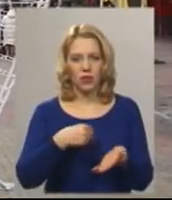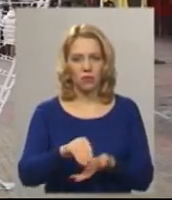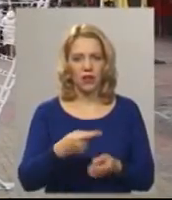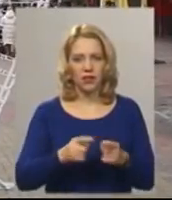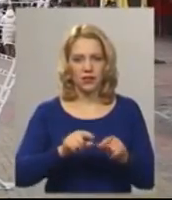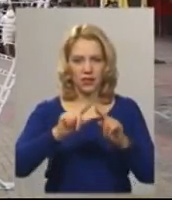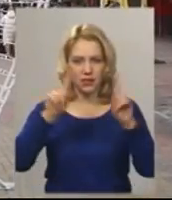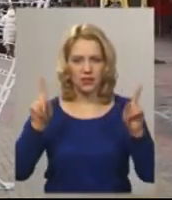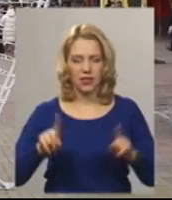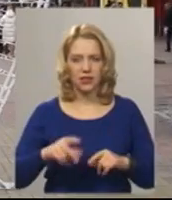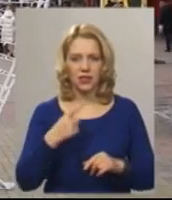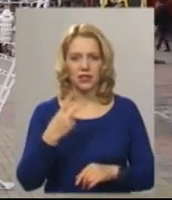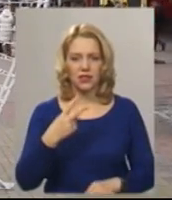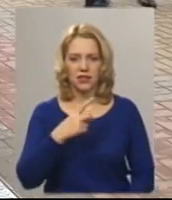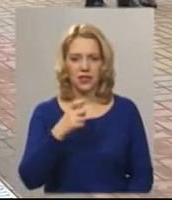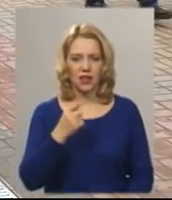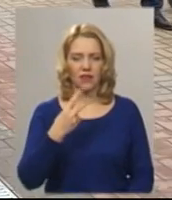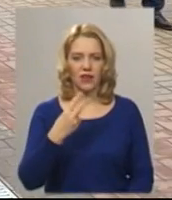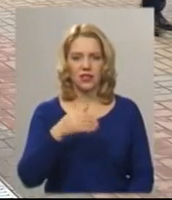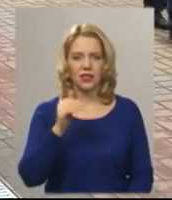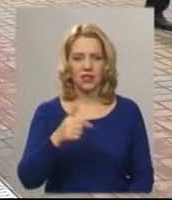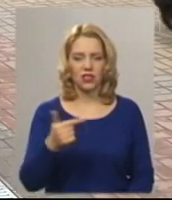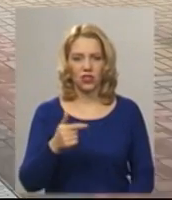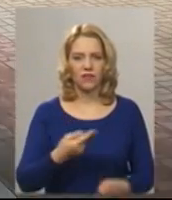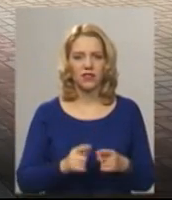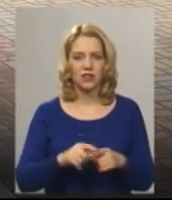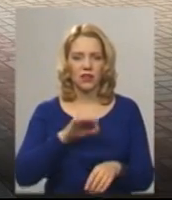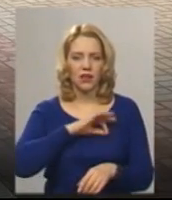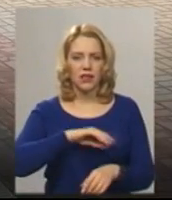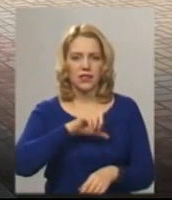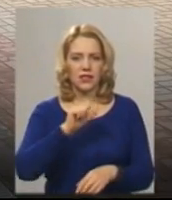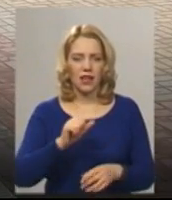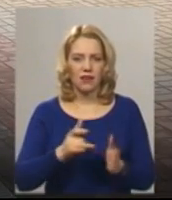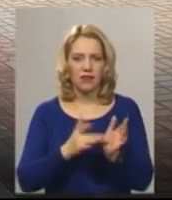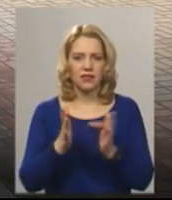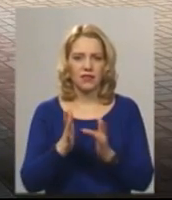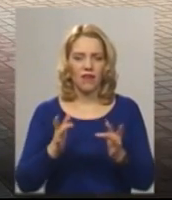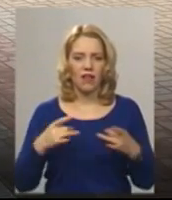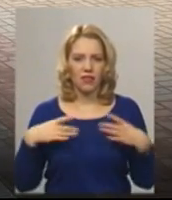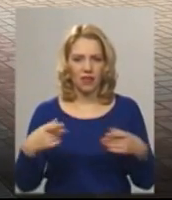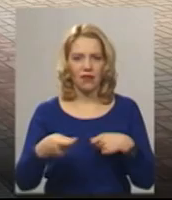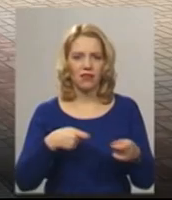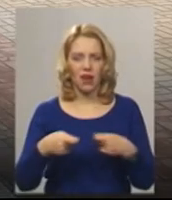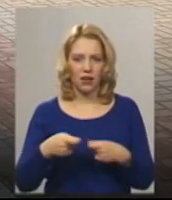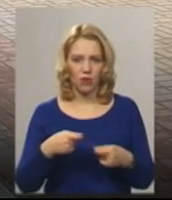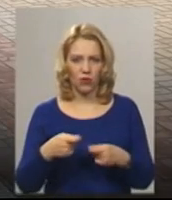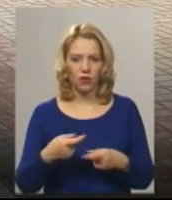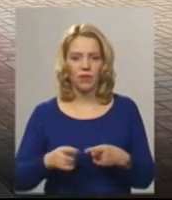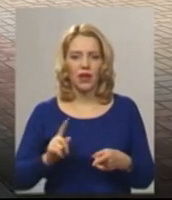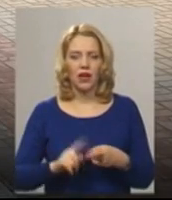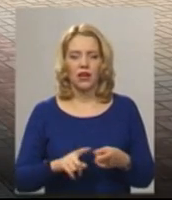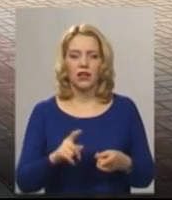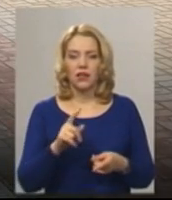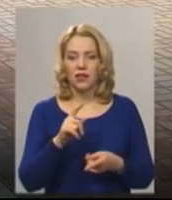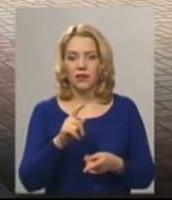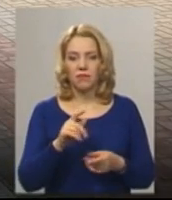тисяч гривень, виречених за різдвяного ярмарку. Ну, без сумніву, вже наступним таким, скажімо, яскравим